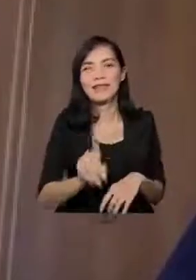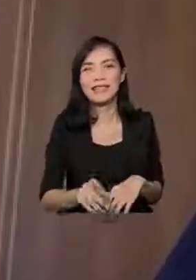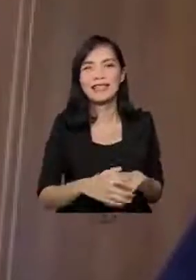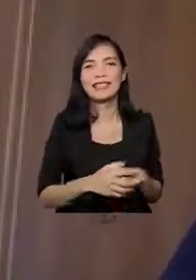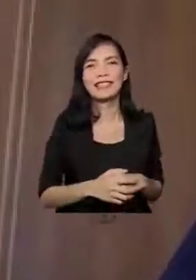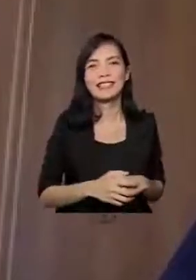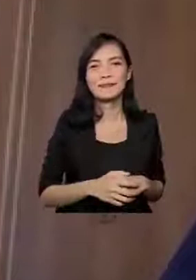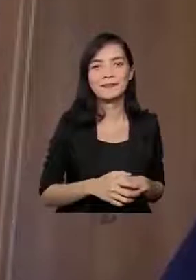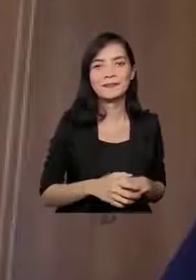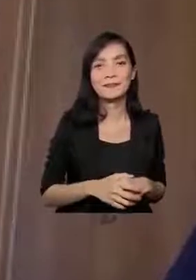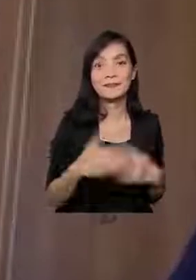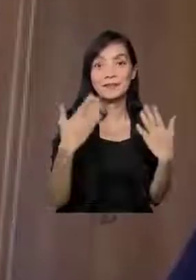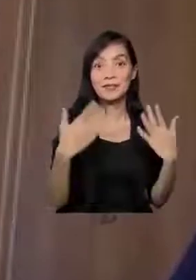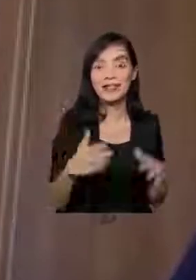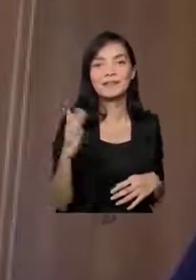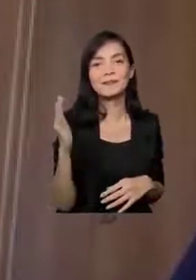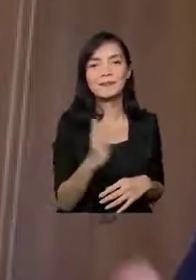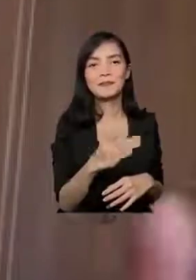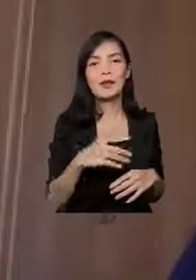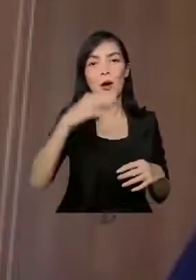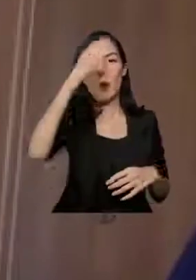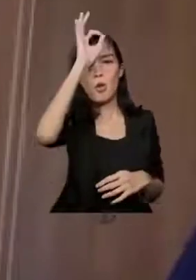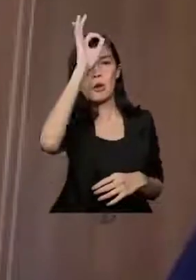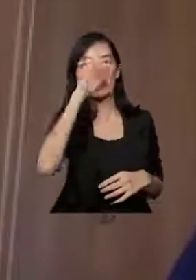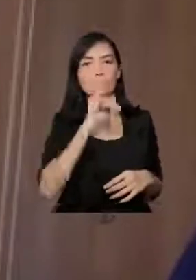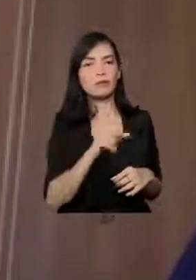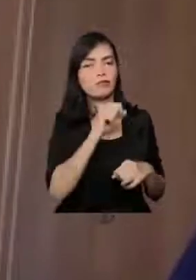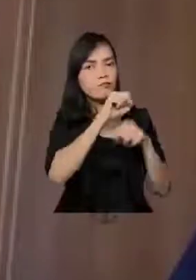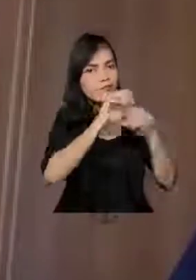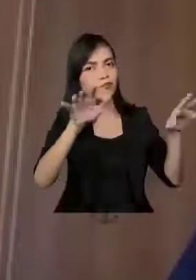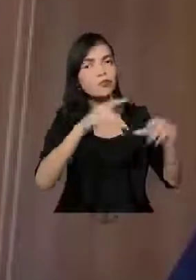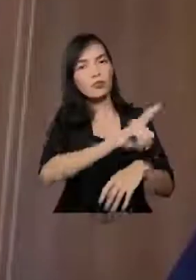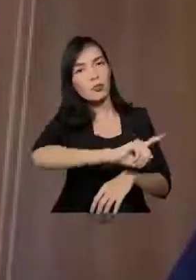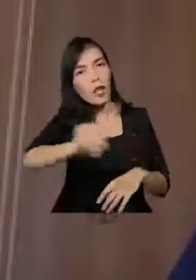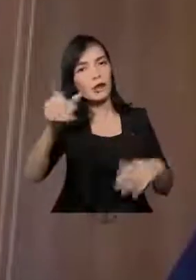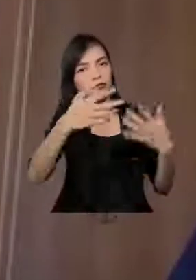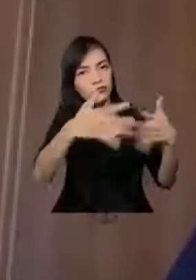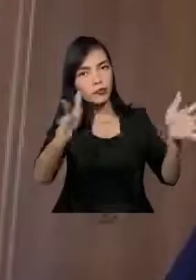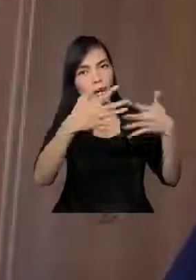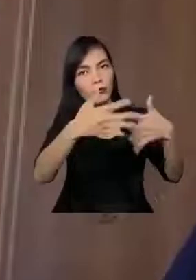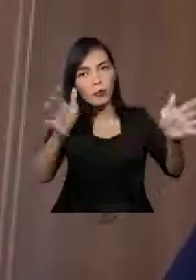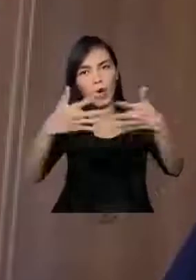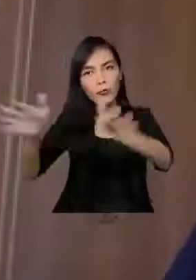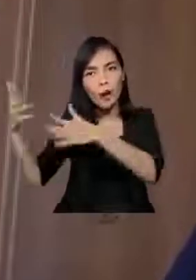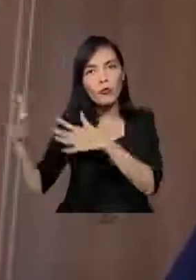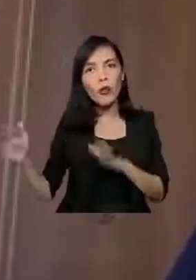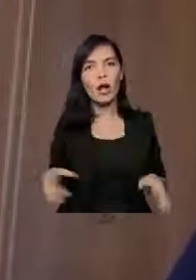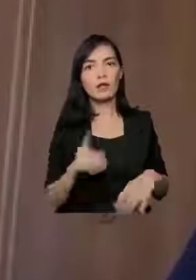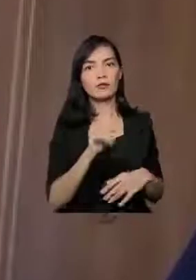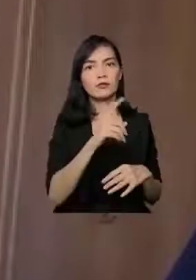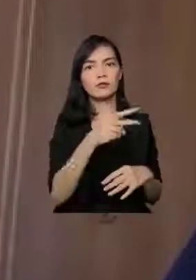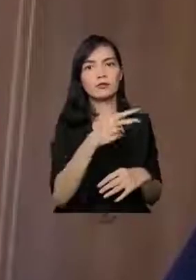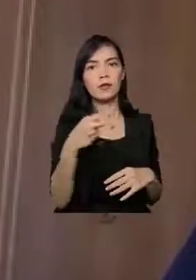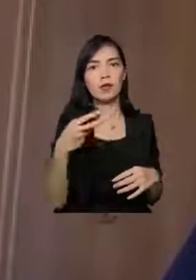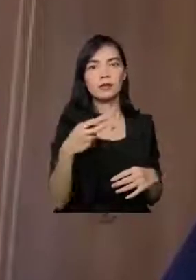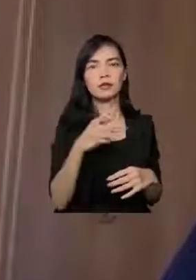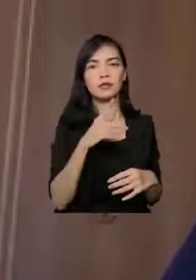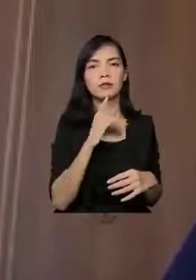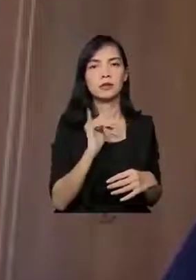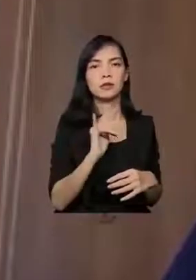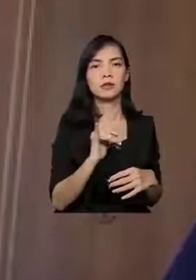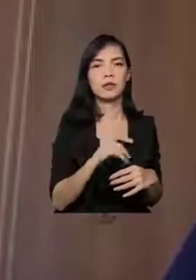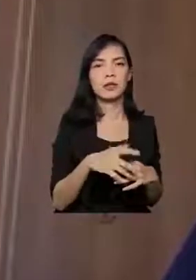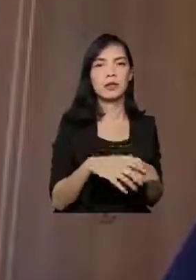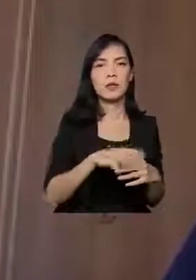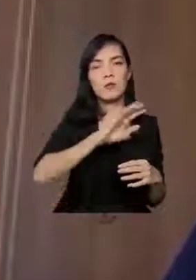kemudian setelah itu sudah nanti polisi akan membubarkan dipersilahkan untuk Langsung kembali ke tempat masing-masing